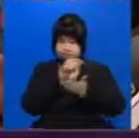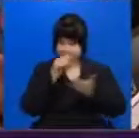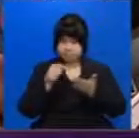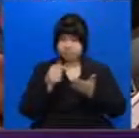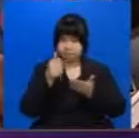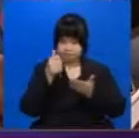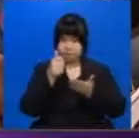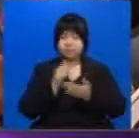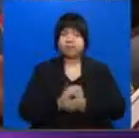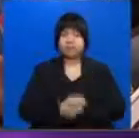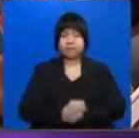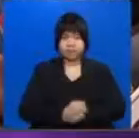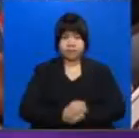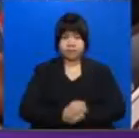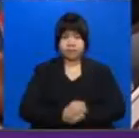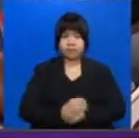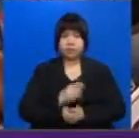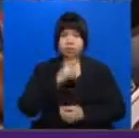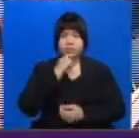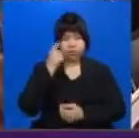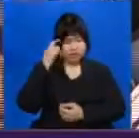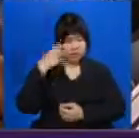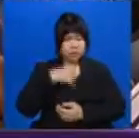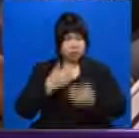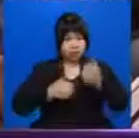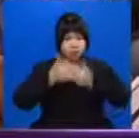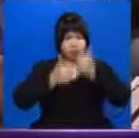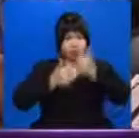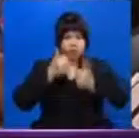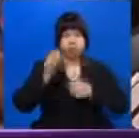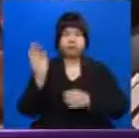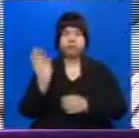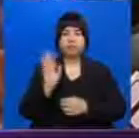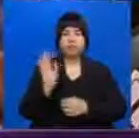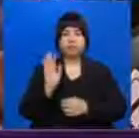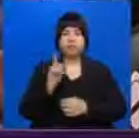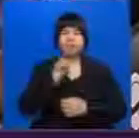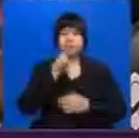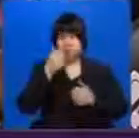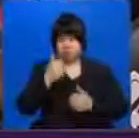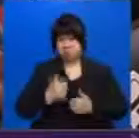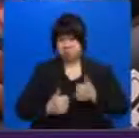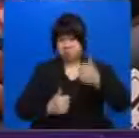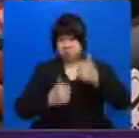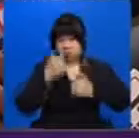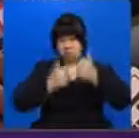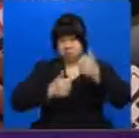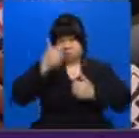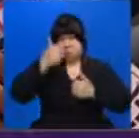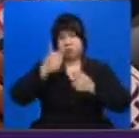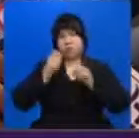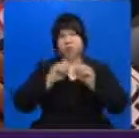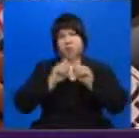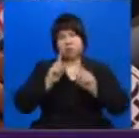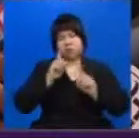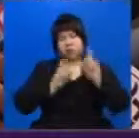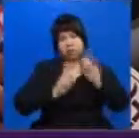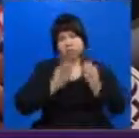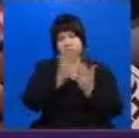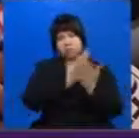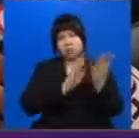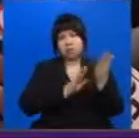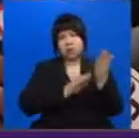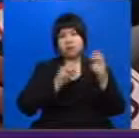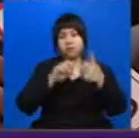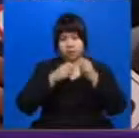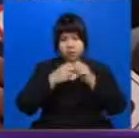ที่ดีที่สุดเพราะถ้าเรามาชนะค้าการกันฝ่ายชนะบนความปรักหักพังของประเทศชาติก็ไม่ได้อะไรขึ้นมาน